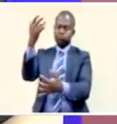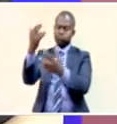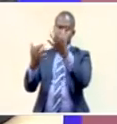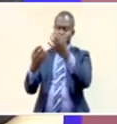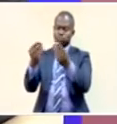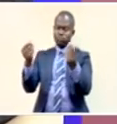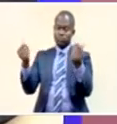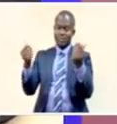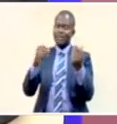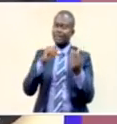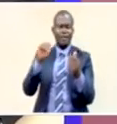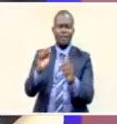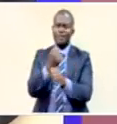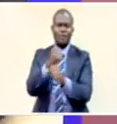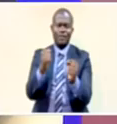amakara yaka